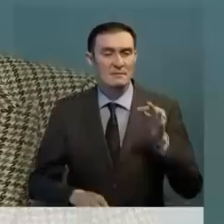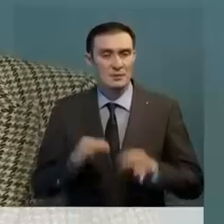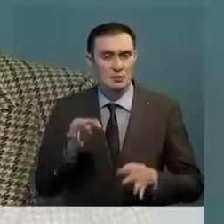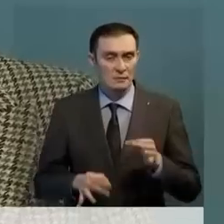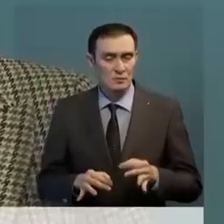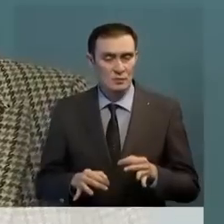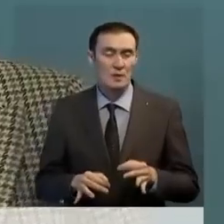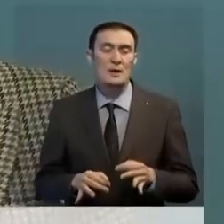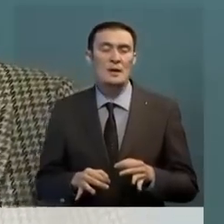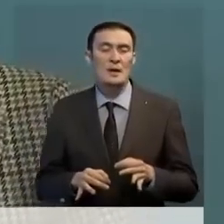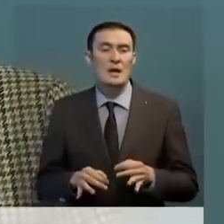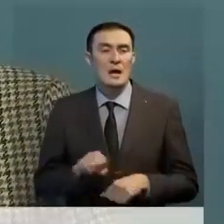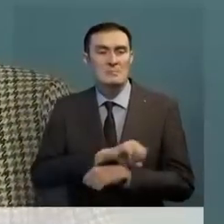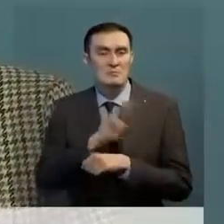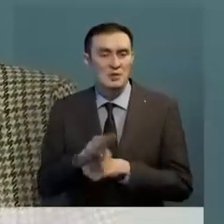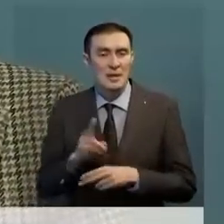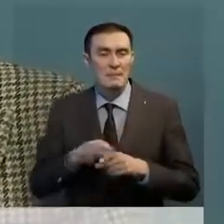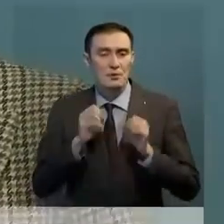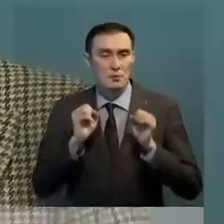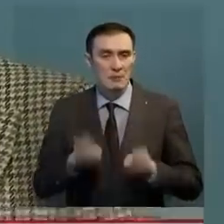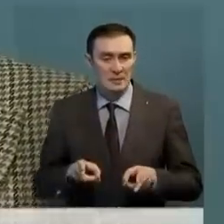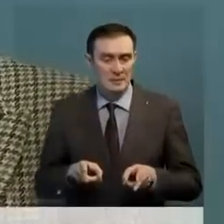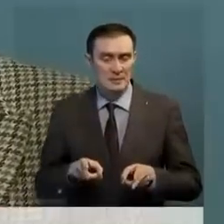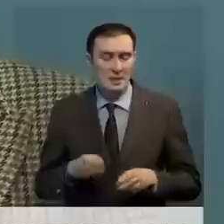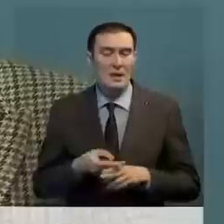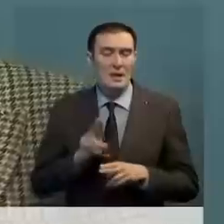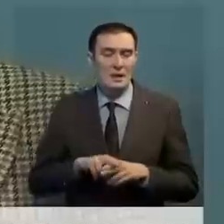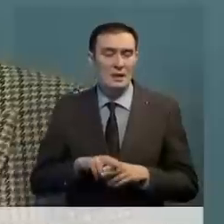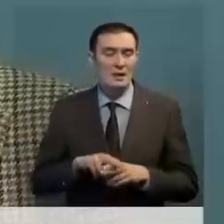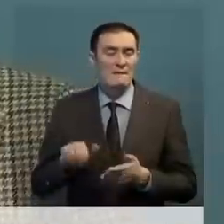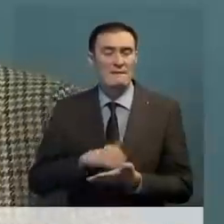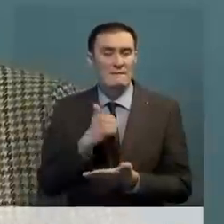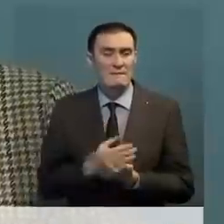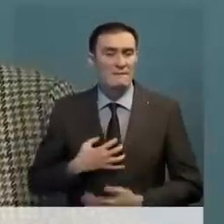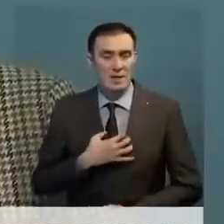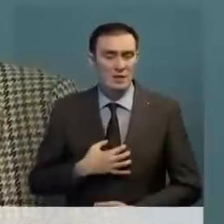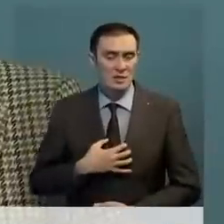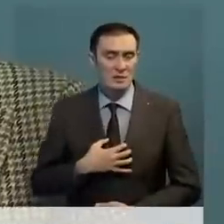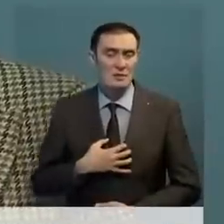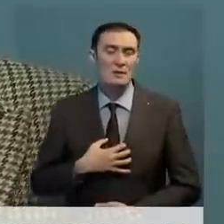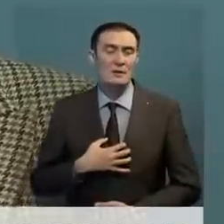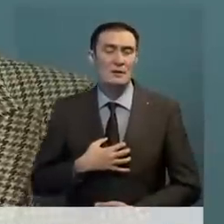обеспечения безопасности – это один из краеугольных камней